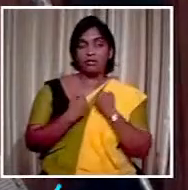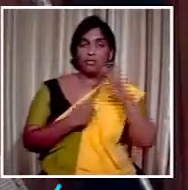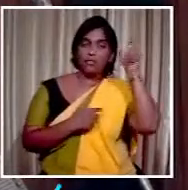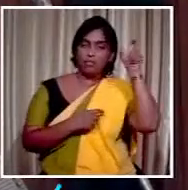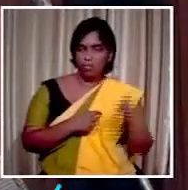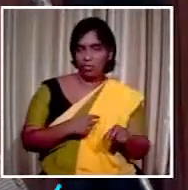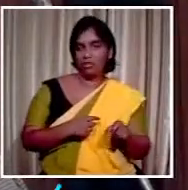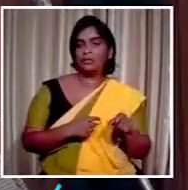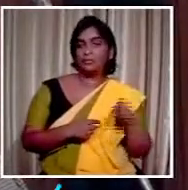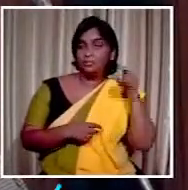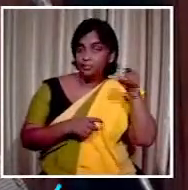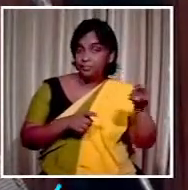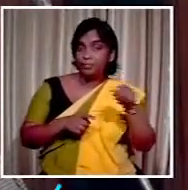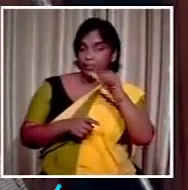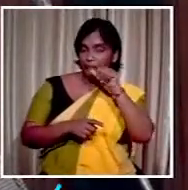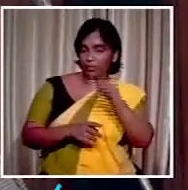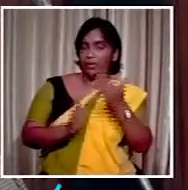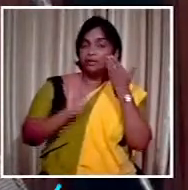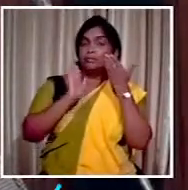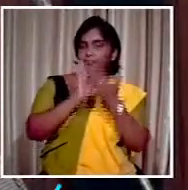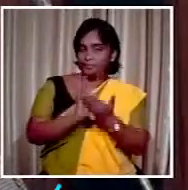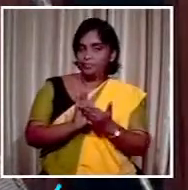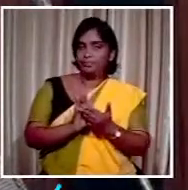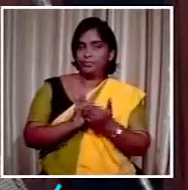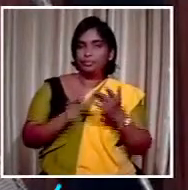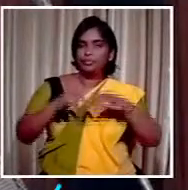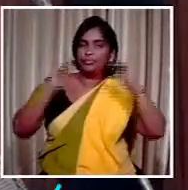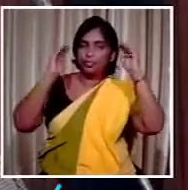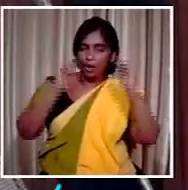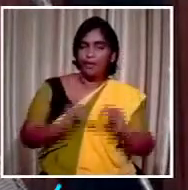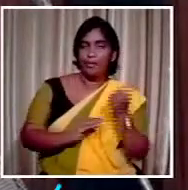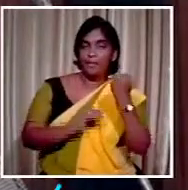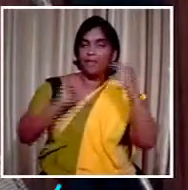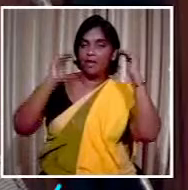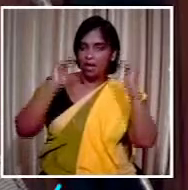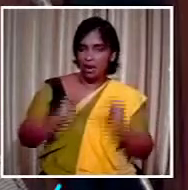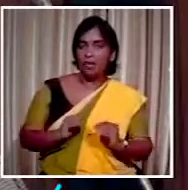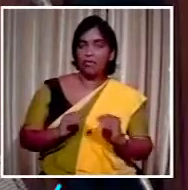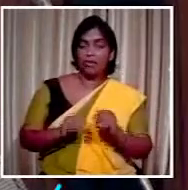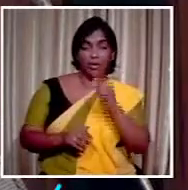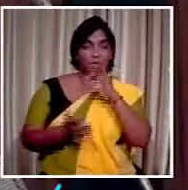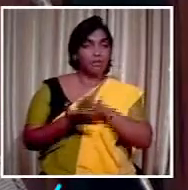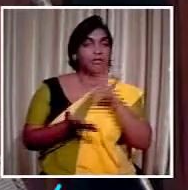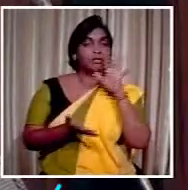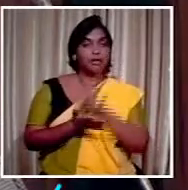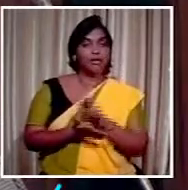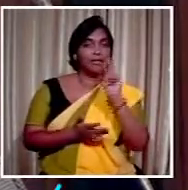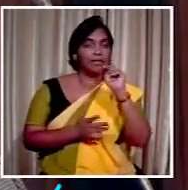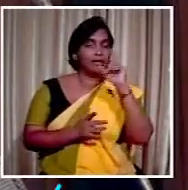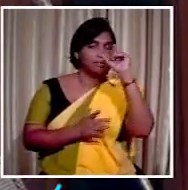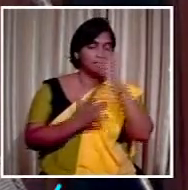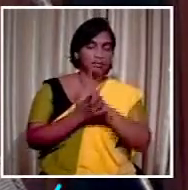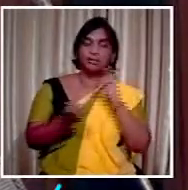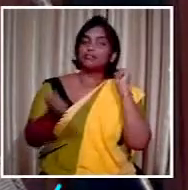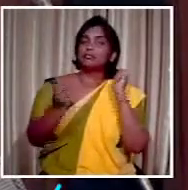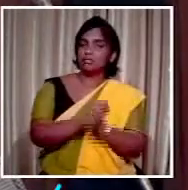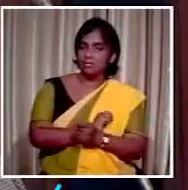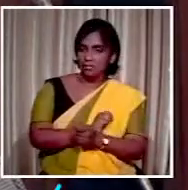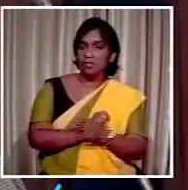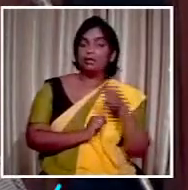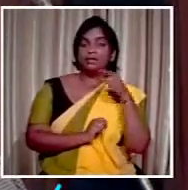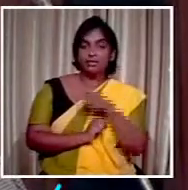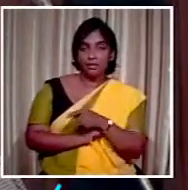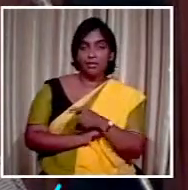කියලා. ඒක තහවුරු කරගත්ත අපි ඒක අඩු කරලා තිබුණයි බලය. ඒක තහවුරු කරගත්ත 20 වෙනි සංශෝධනය ගෙනල්ලා